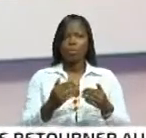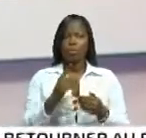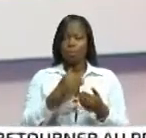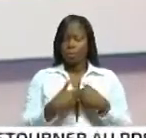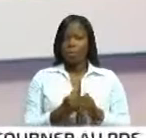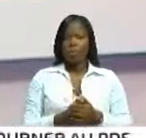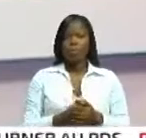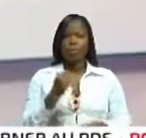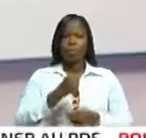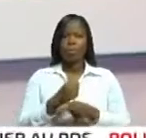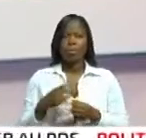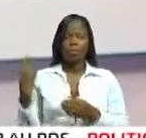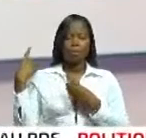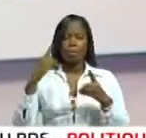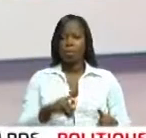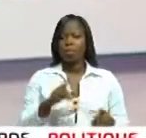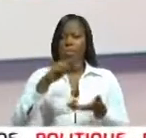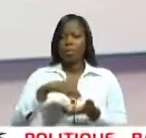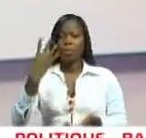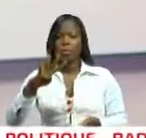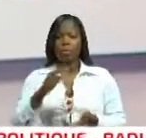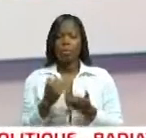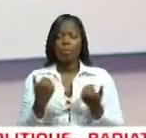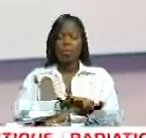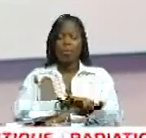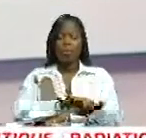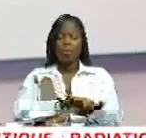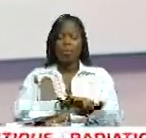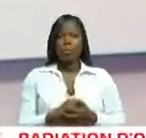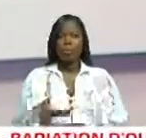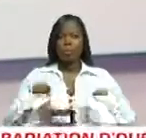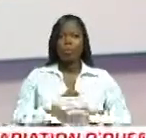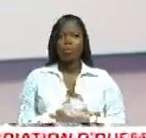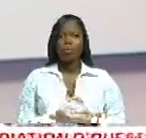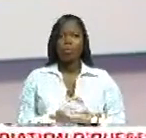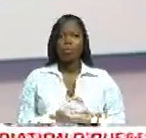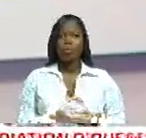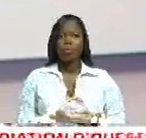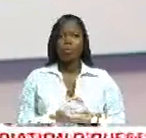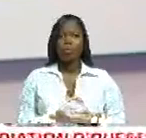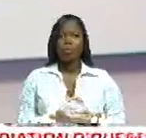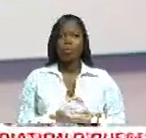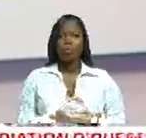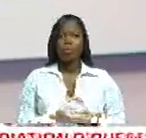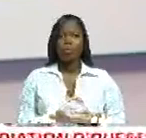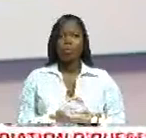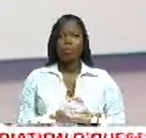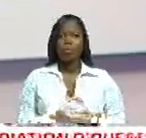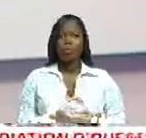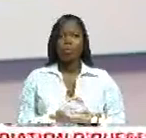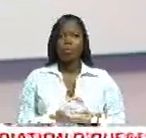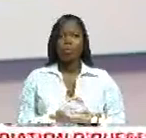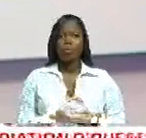2014 c'est ce qu'ils sont aujourd'hui qui se disent pouvoir nous mettre de leur côté et il était avec nous